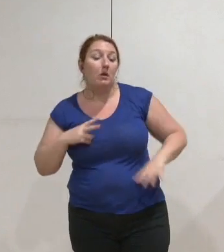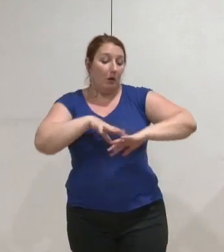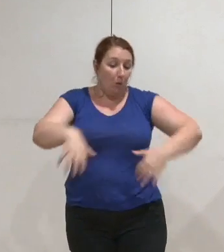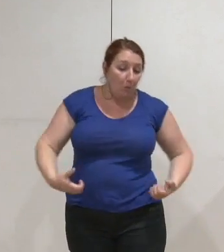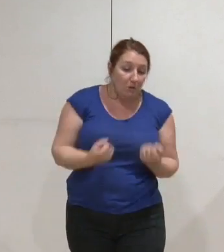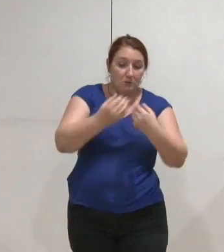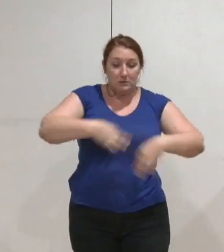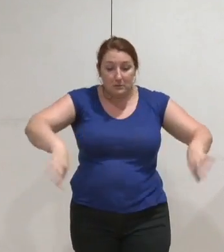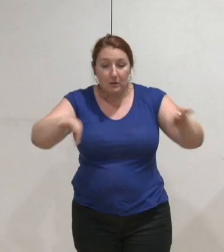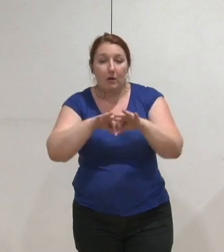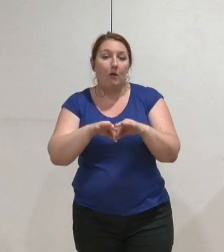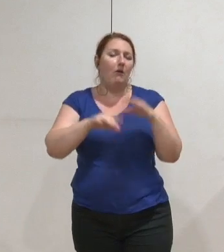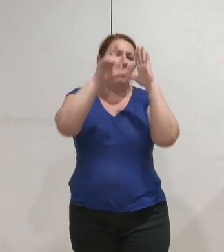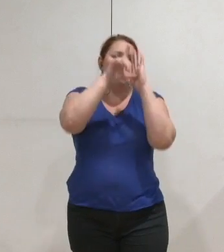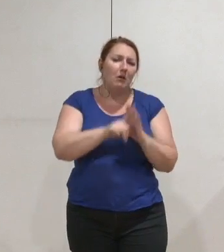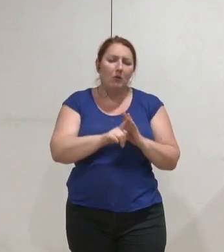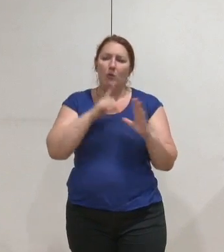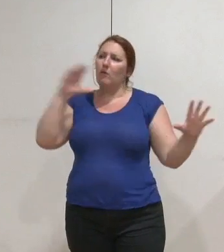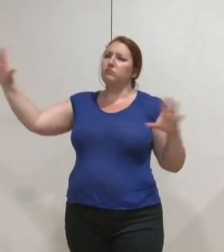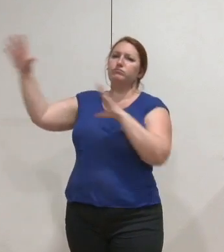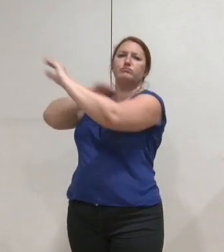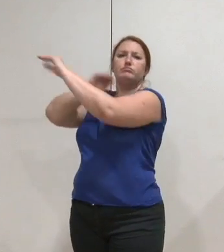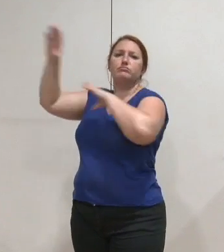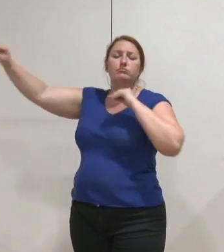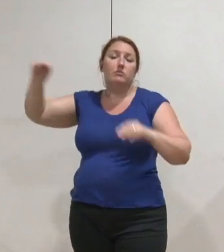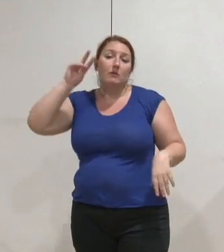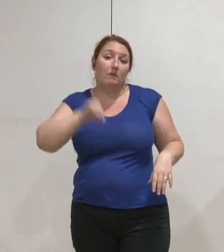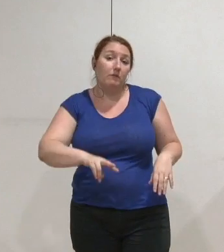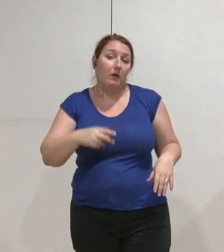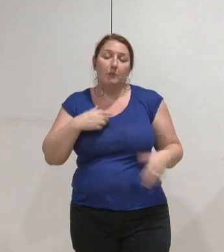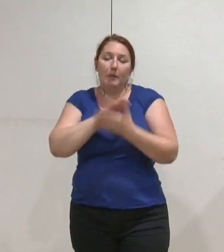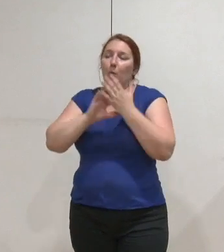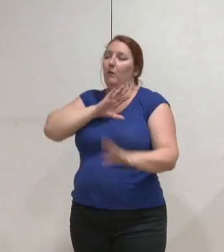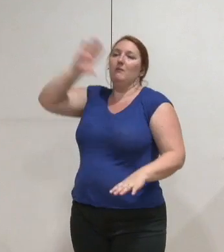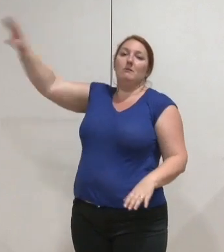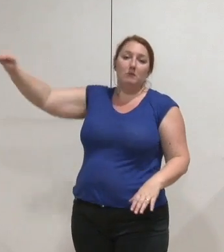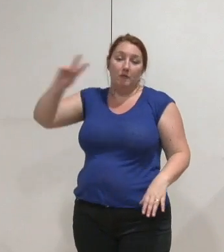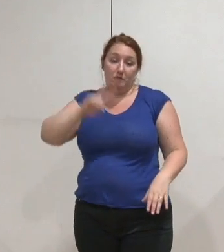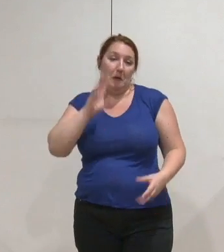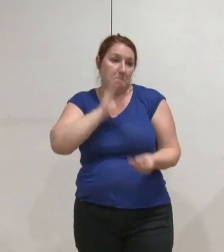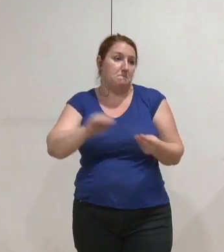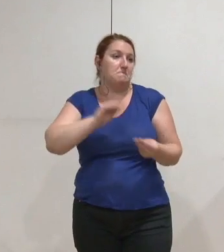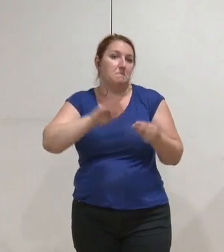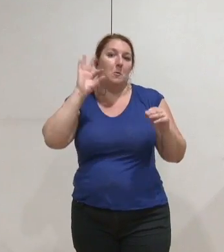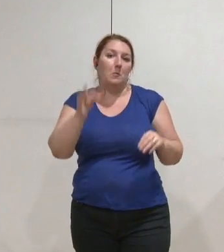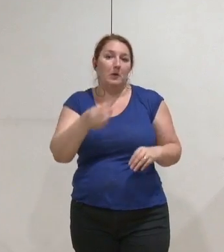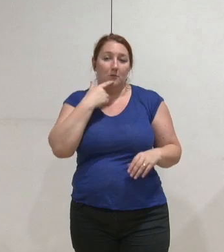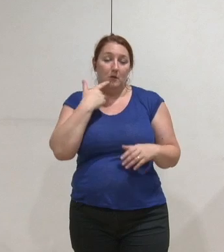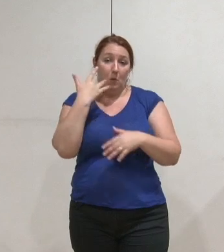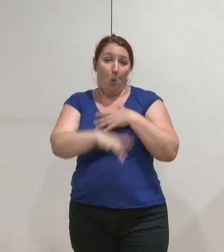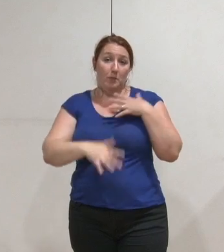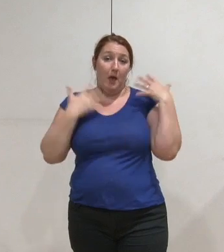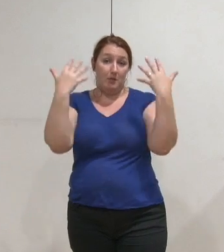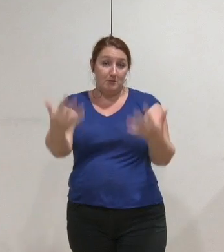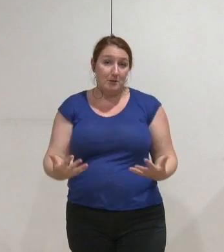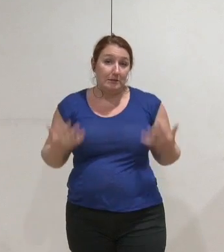de terrain de la ville de Grenoble vers la métropole est une question qui se pose et le retard de d'au moins 10 ans